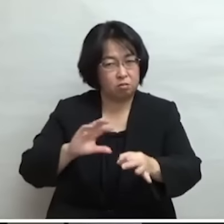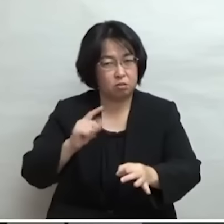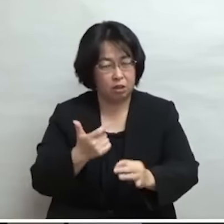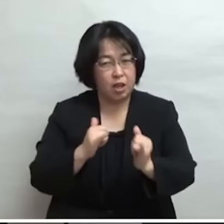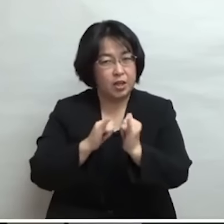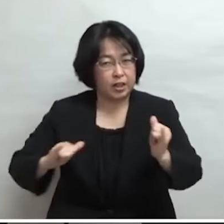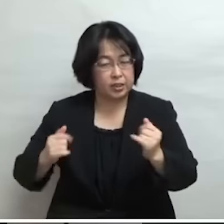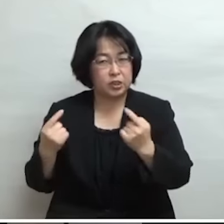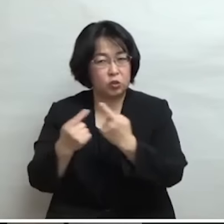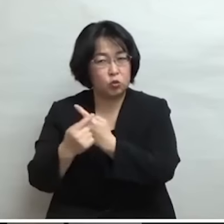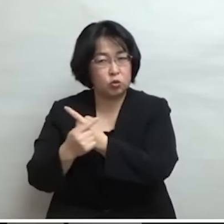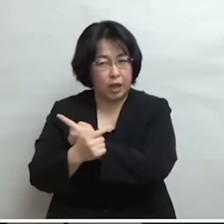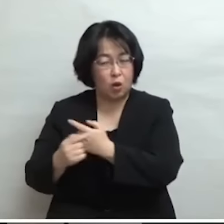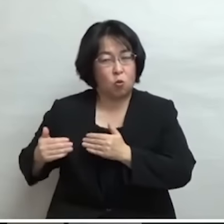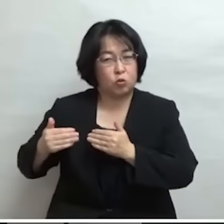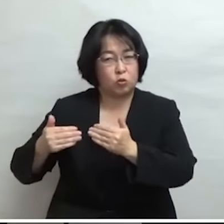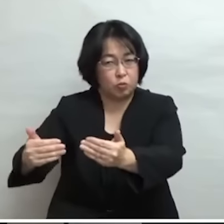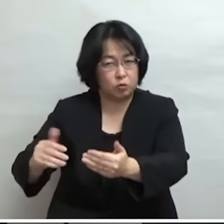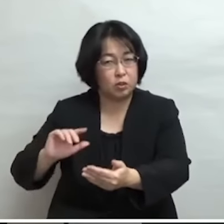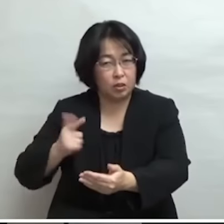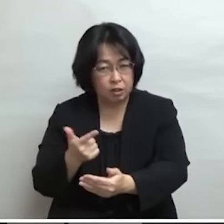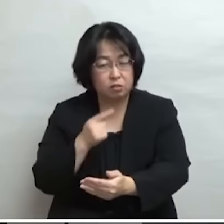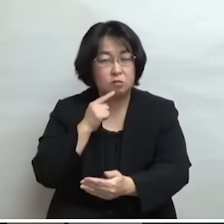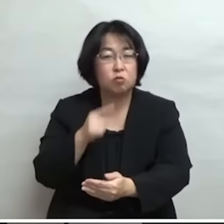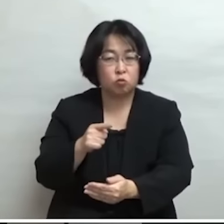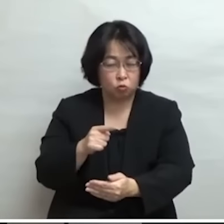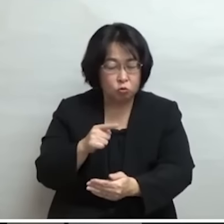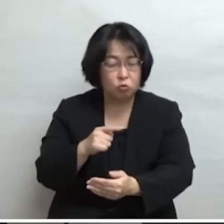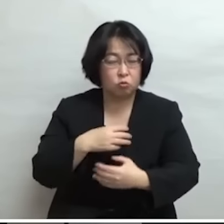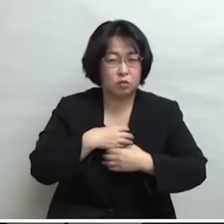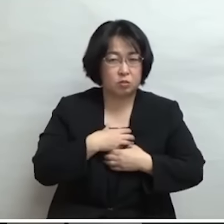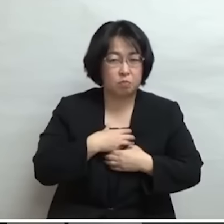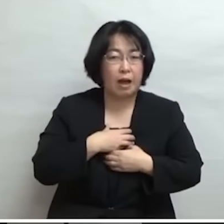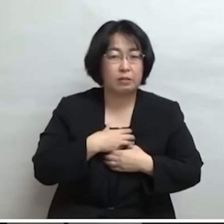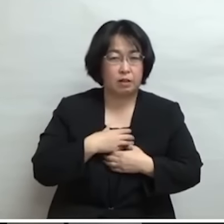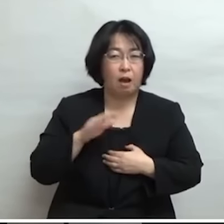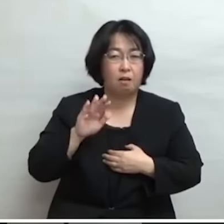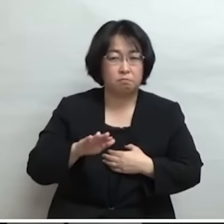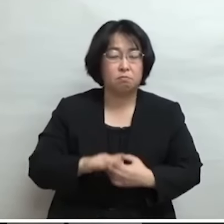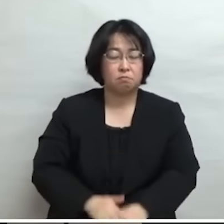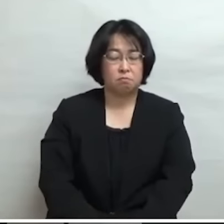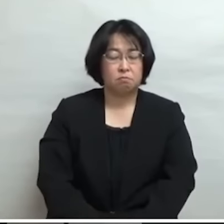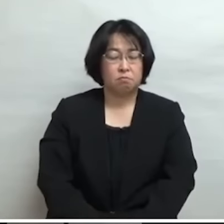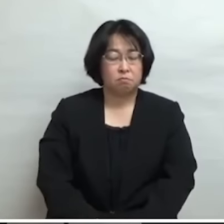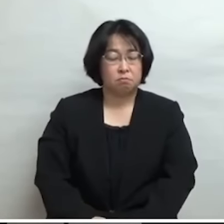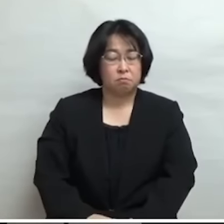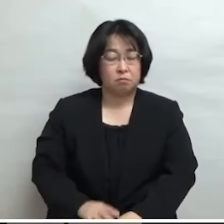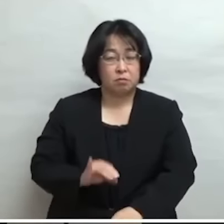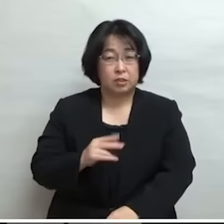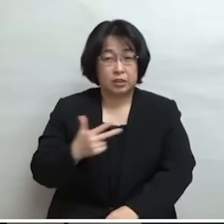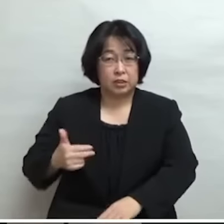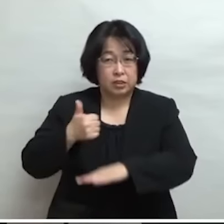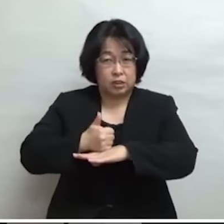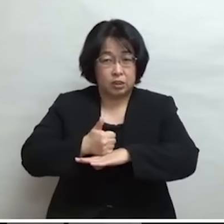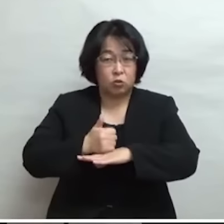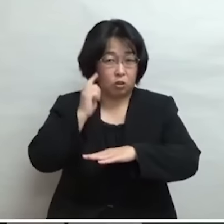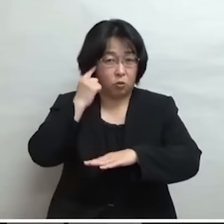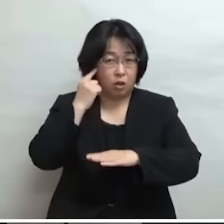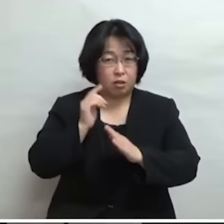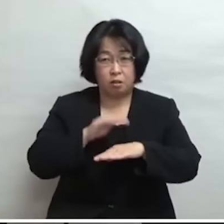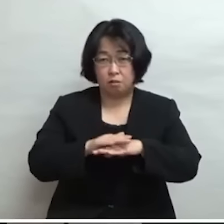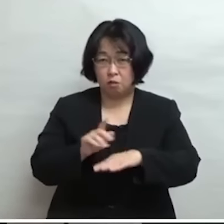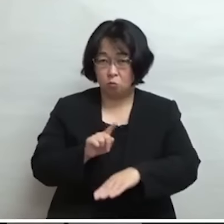を加速させてしまうのではないかという懸念が、ありますけれども、うん、知事としてはこのあたりどのようにお考えにな